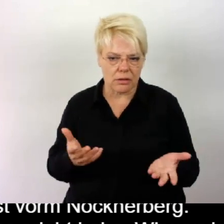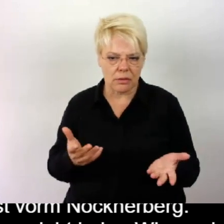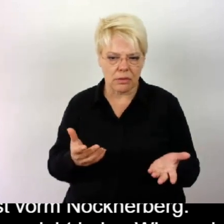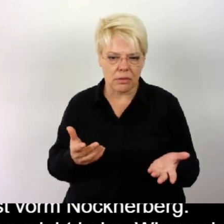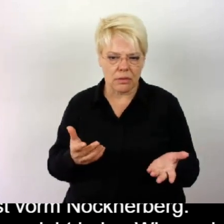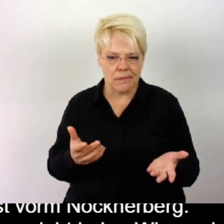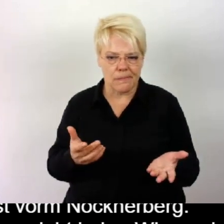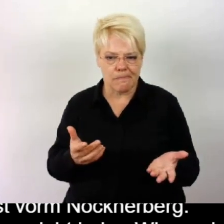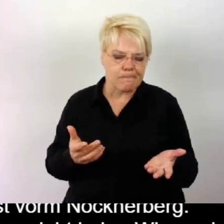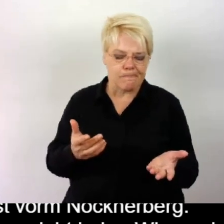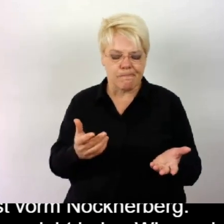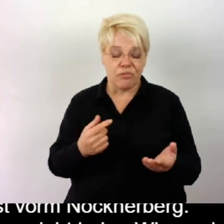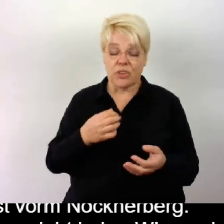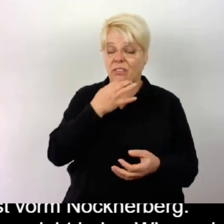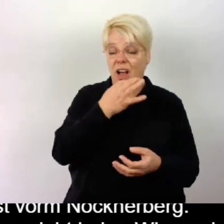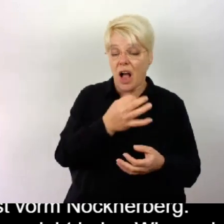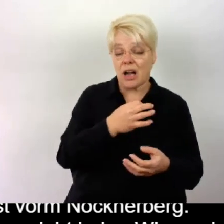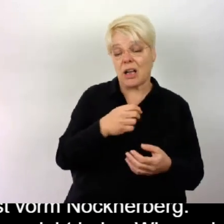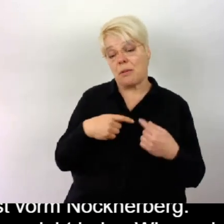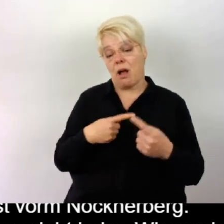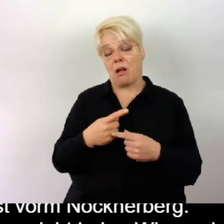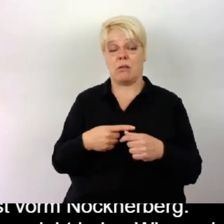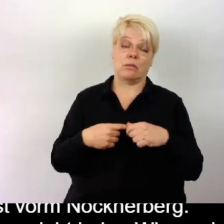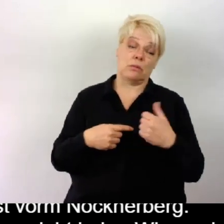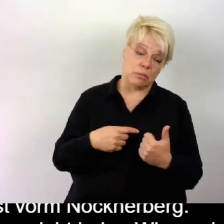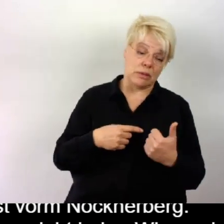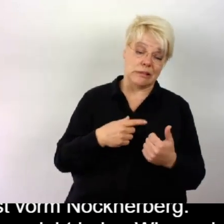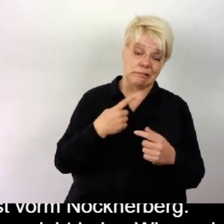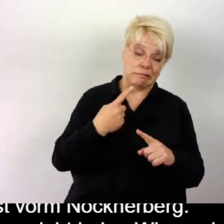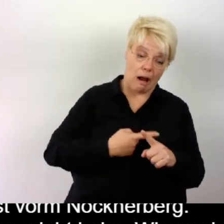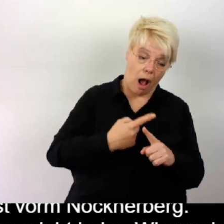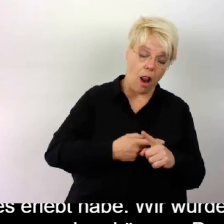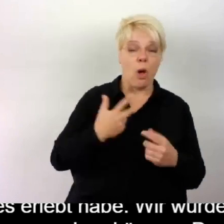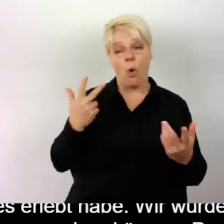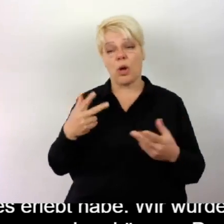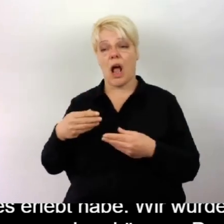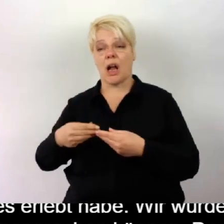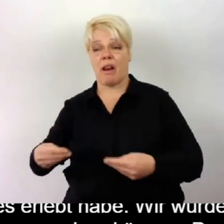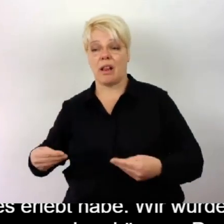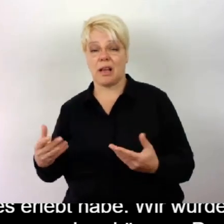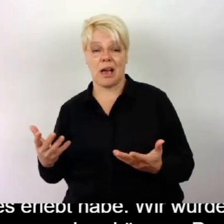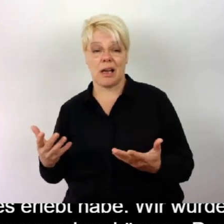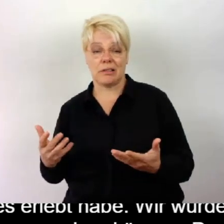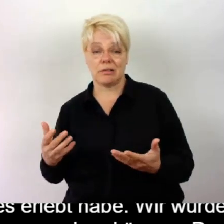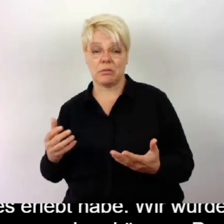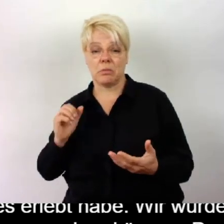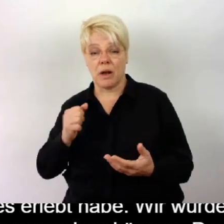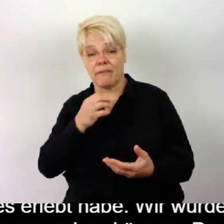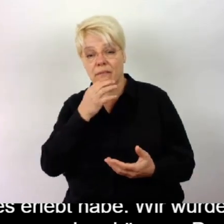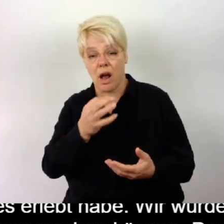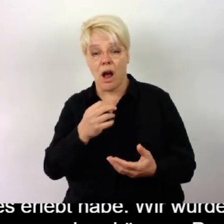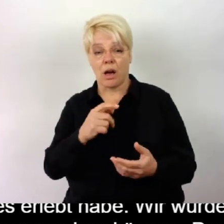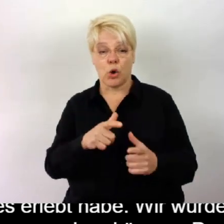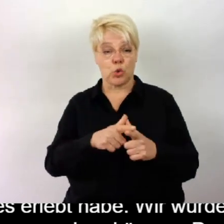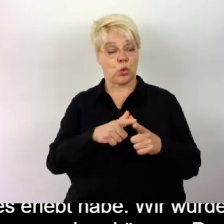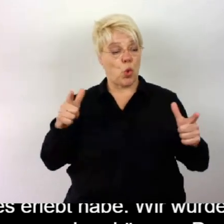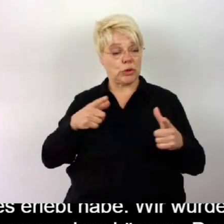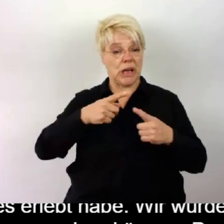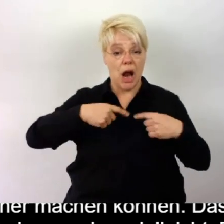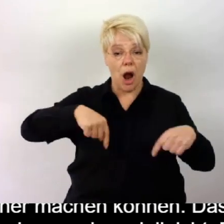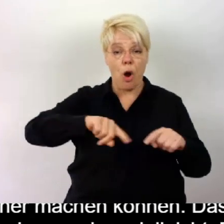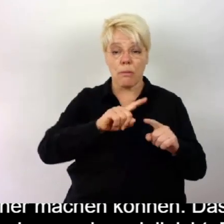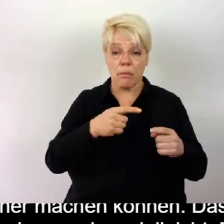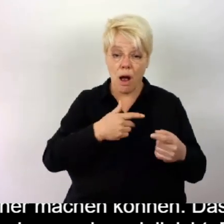als ein bestimmtes Konzert. Und da müssen wir nochmal, wenn wir ehrlich sind, noch ein bisschen daran arbeiten, dass wir die richtige Justierung bekommen. Wir hatten jetzt aus